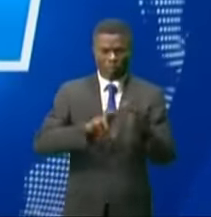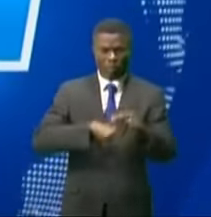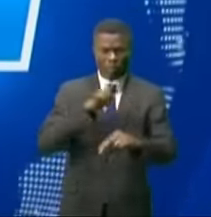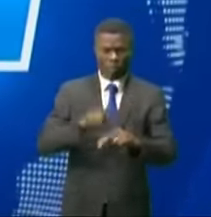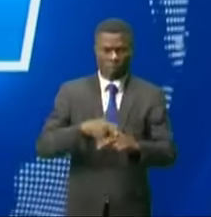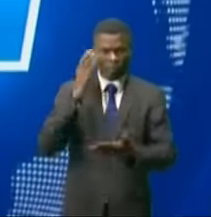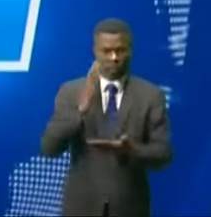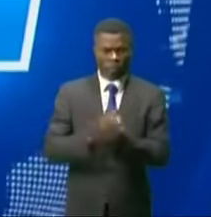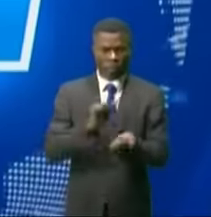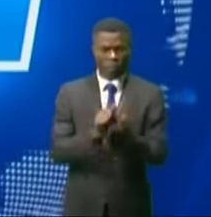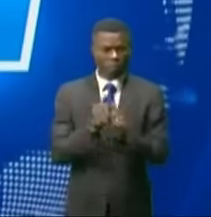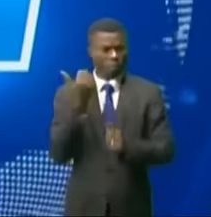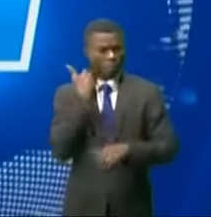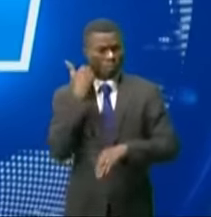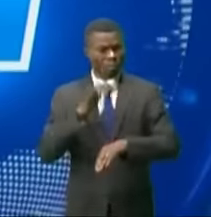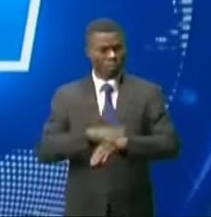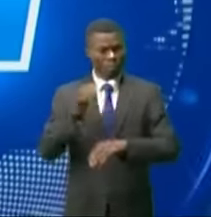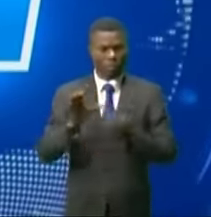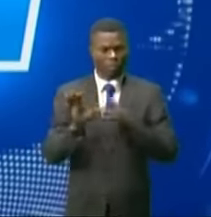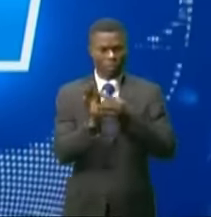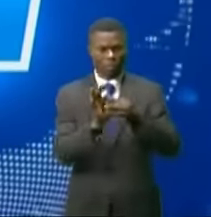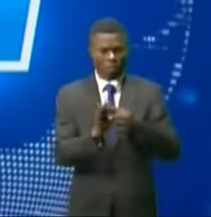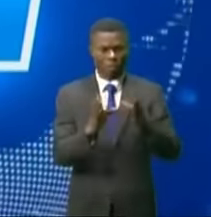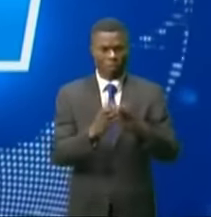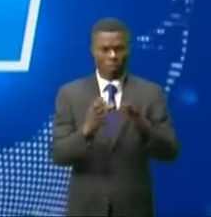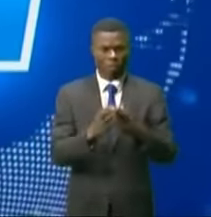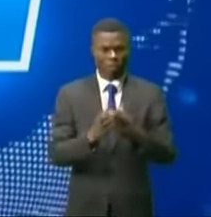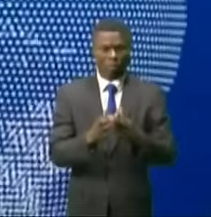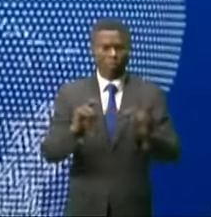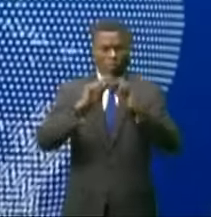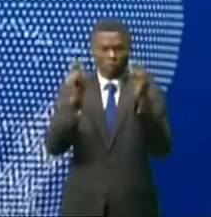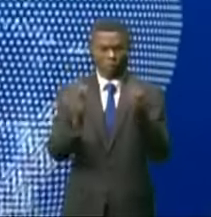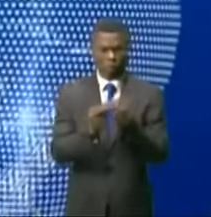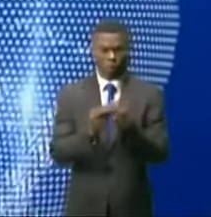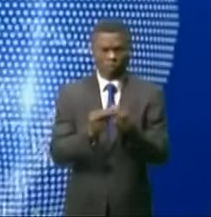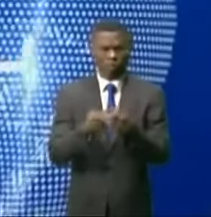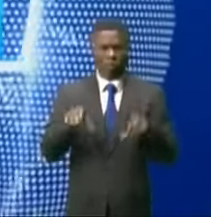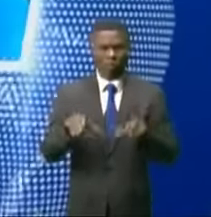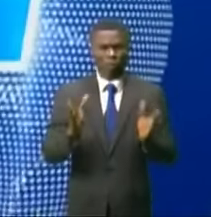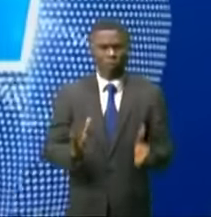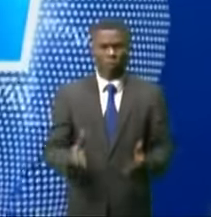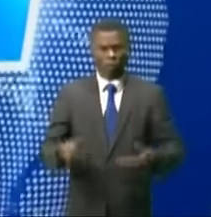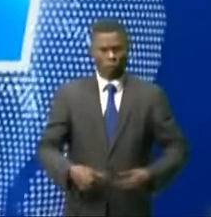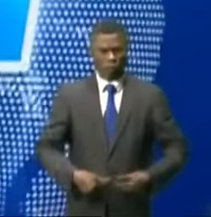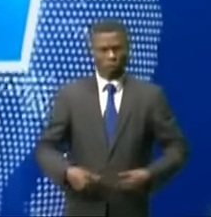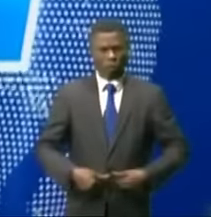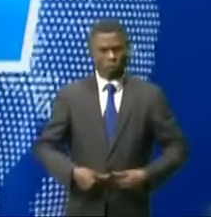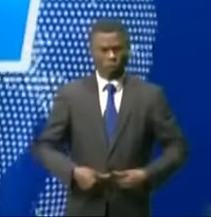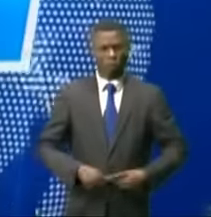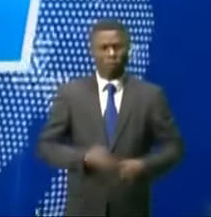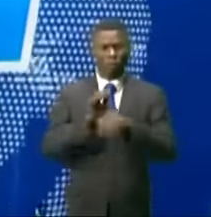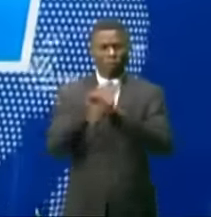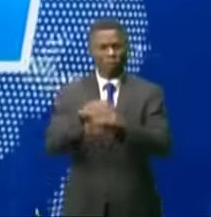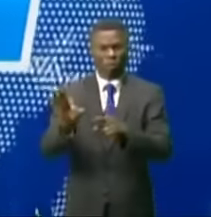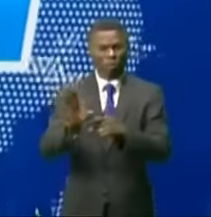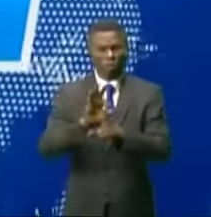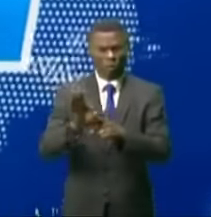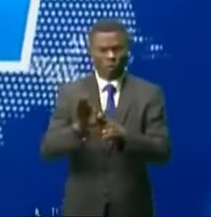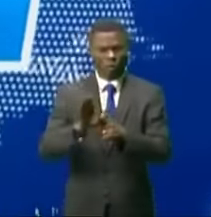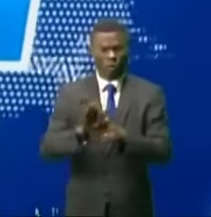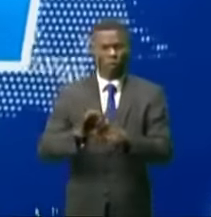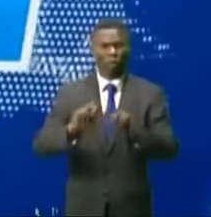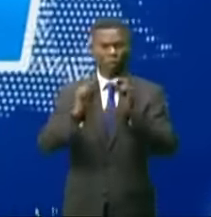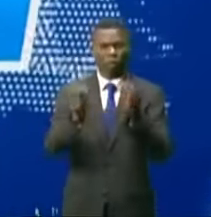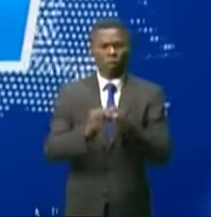lutte contre le paludisme en collaboration avec le réseau des associations congolaises des jeunes qui étaient en réunion Tax Force